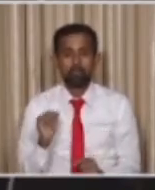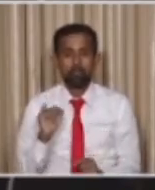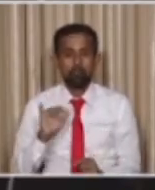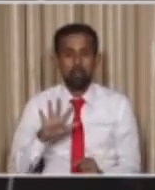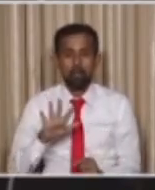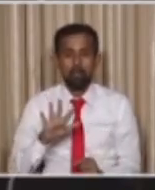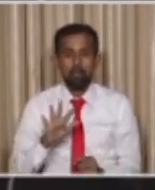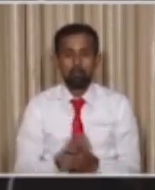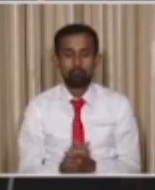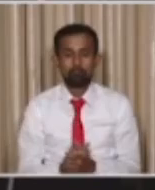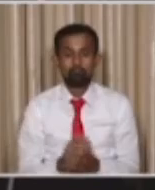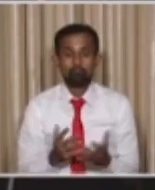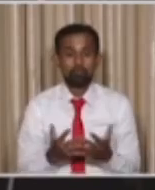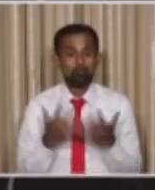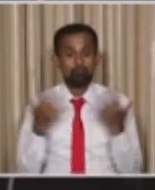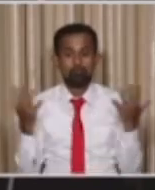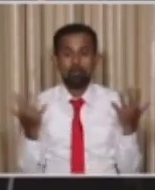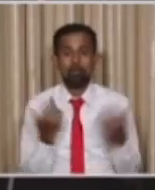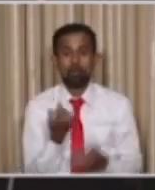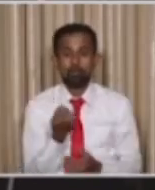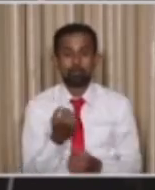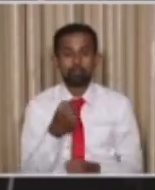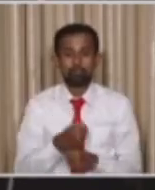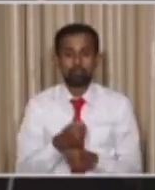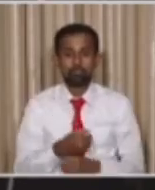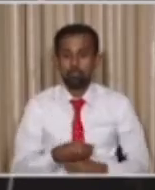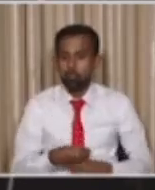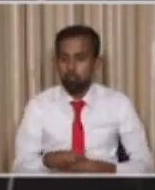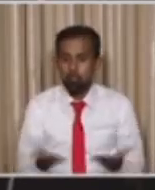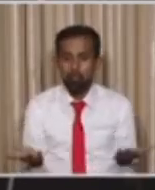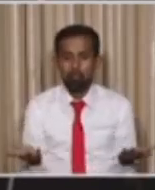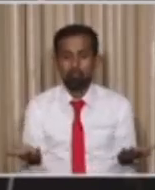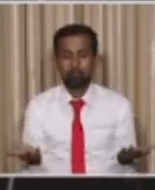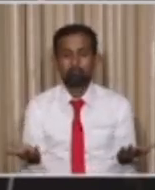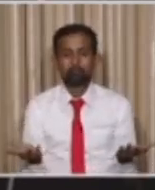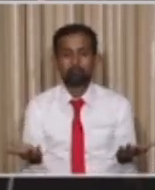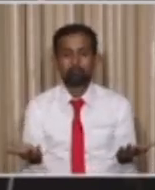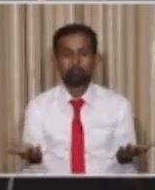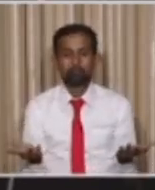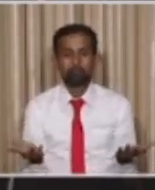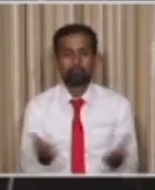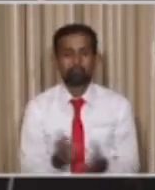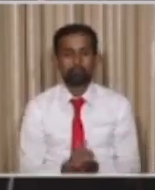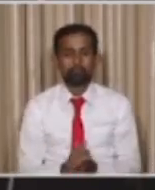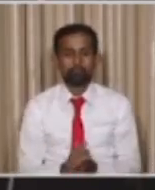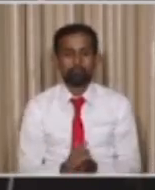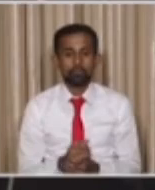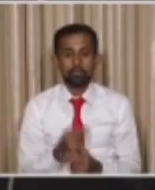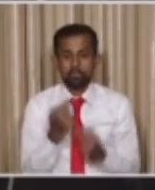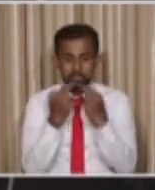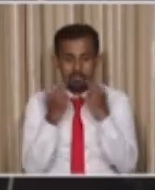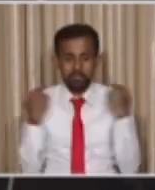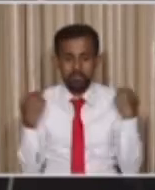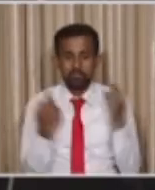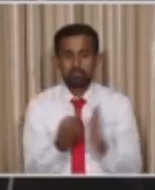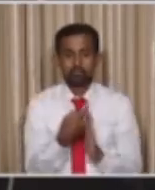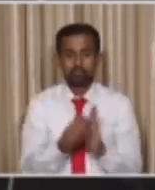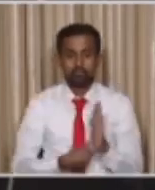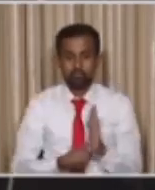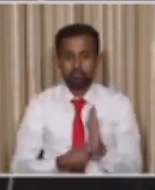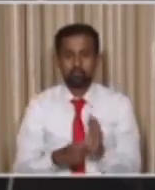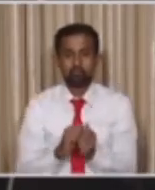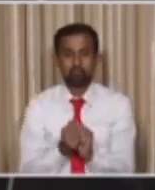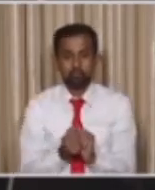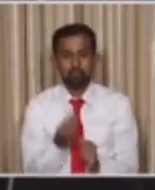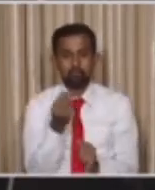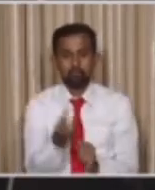කියලා. තියෙන විශාල මුදලක් රජයට අහිමි වෙනවා. ඒ නිසා මුලසිරිය සභාපතිතුමනි මේ රේගු ආඥා පනත් වලට සංශෝධන